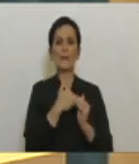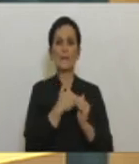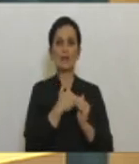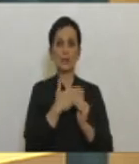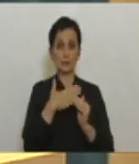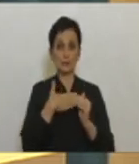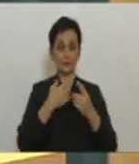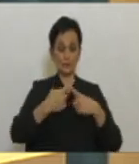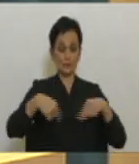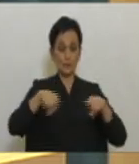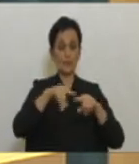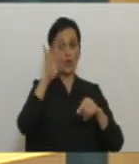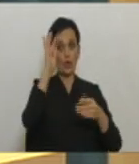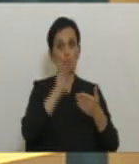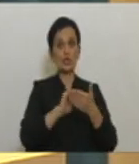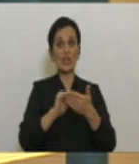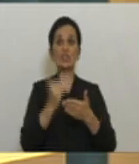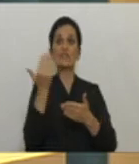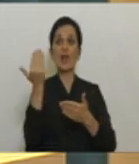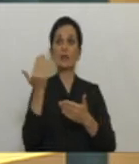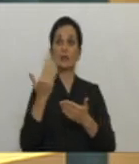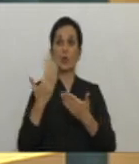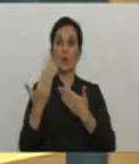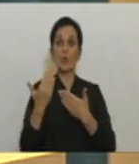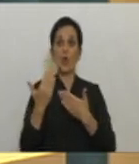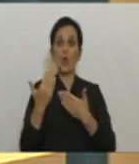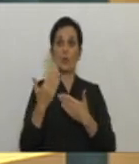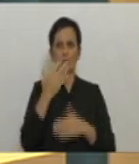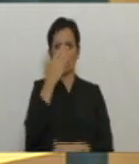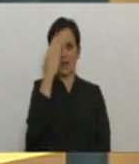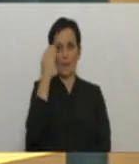ჩვენ საზოგადოება შევახსენოთ და თქვენ მოგმართოთ დამავით და